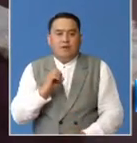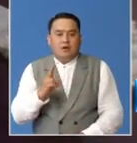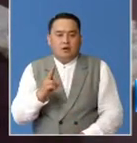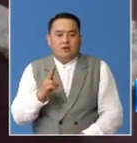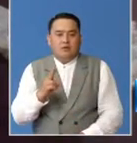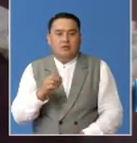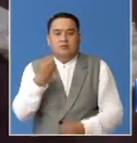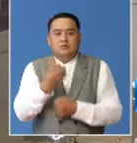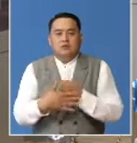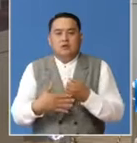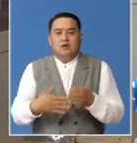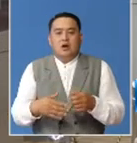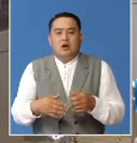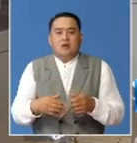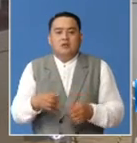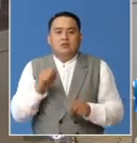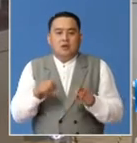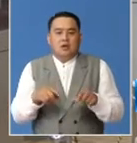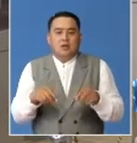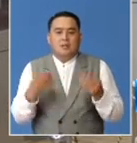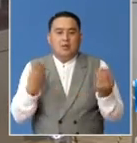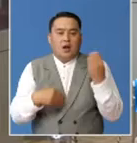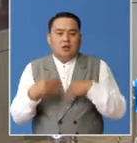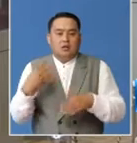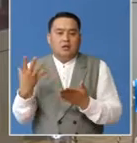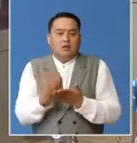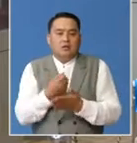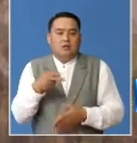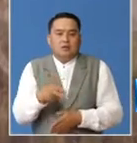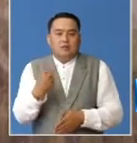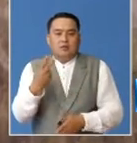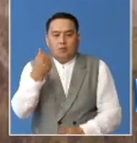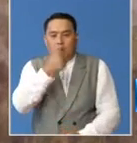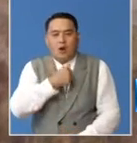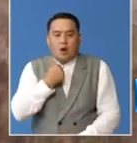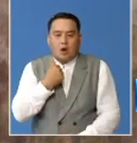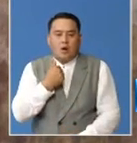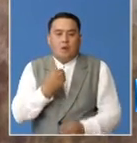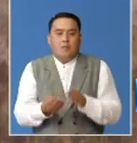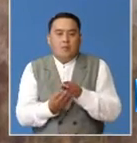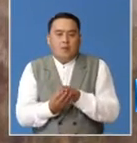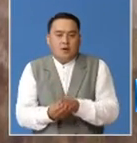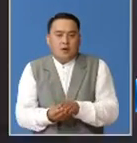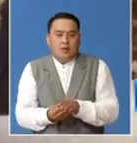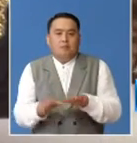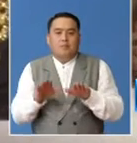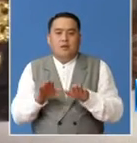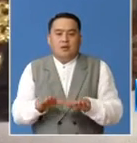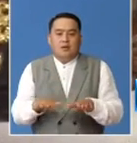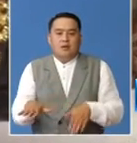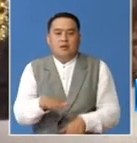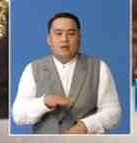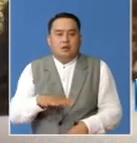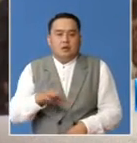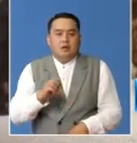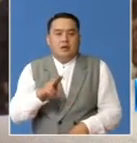В самом центре комнаты – золотая принцесса. Ее вещи были найдены в 2002 году в могильнике Тахтасай, расположенном в Теректинском